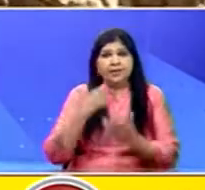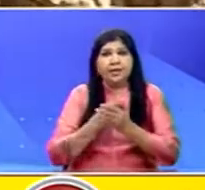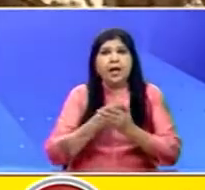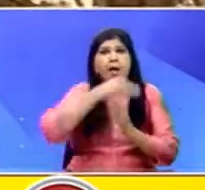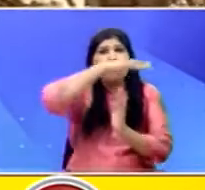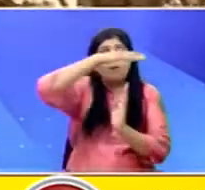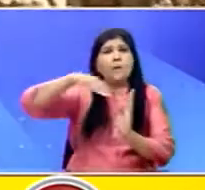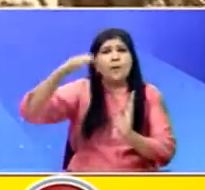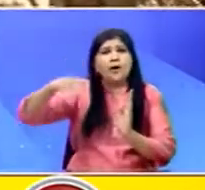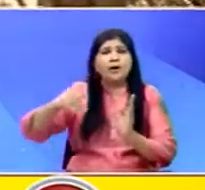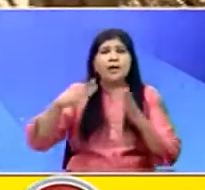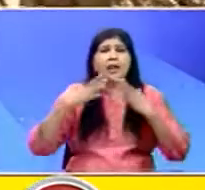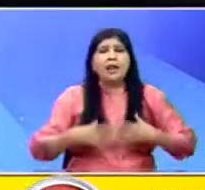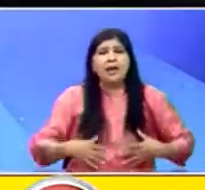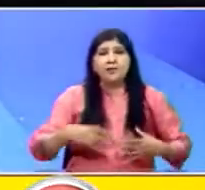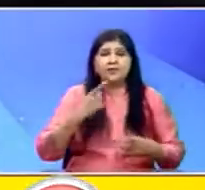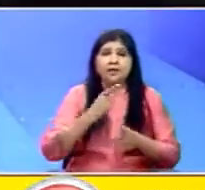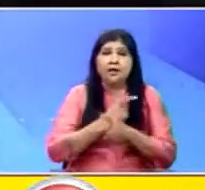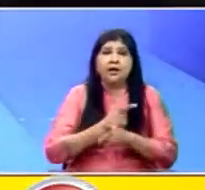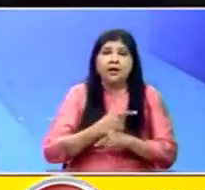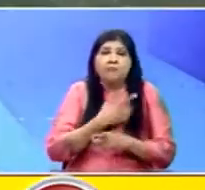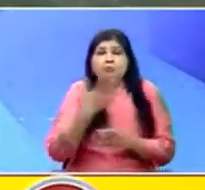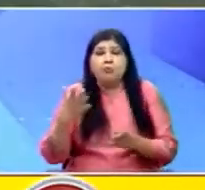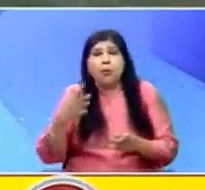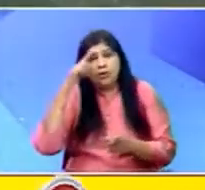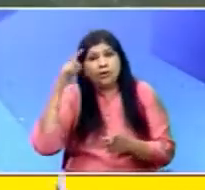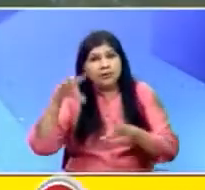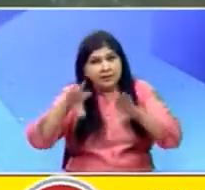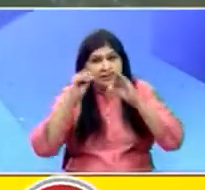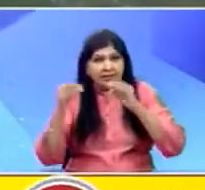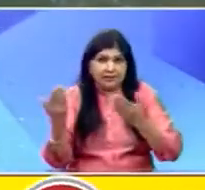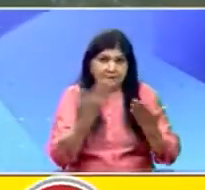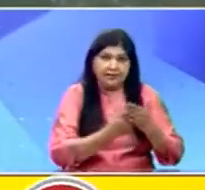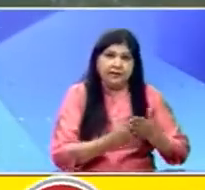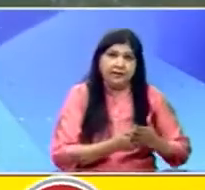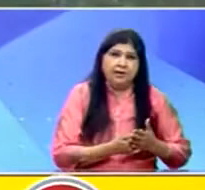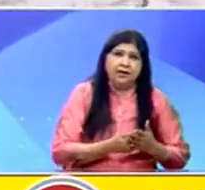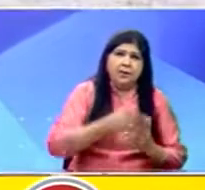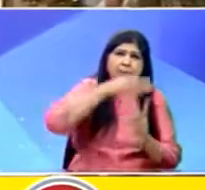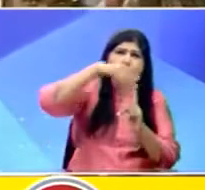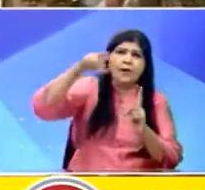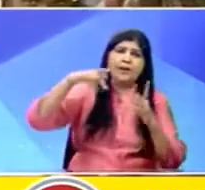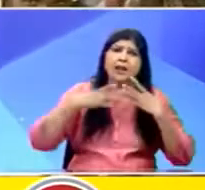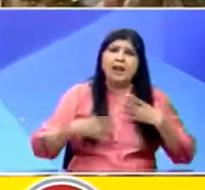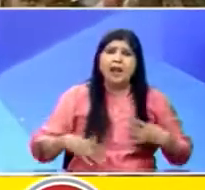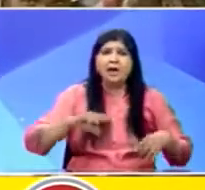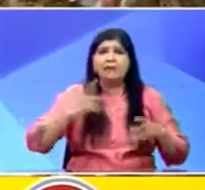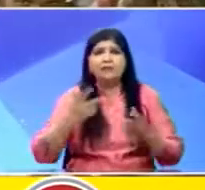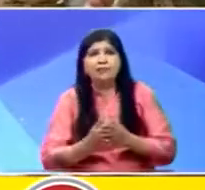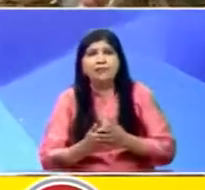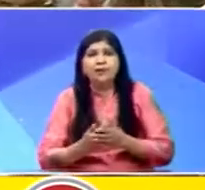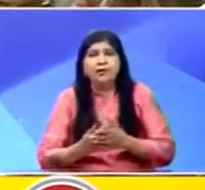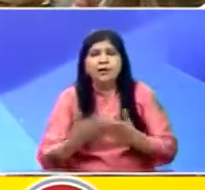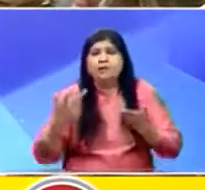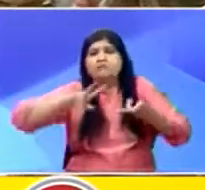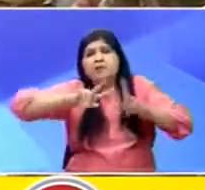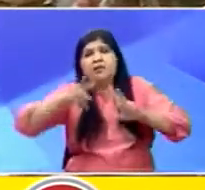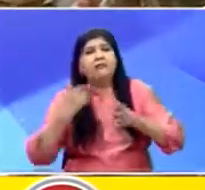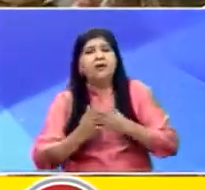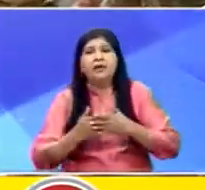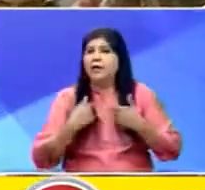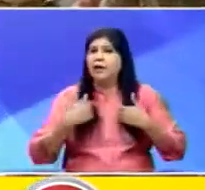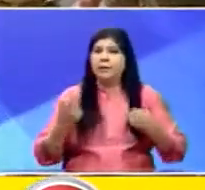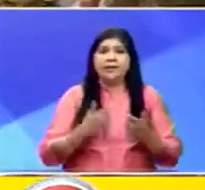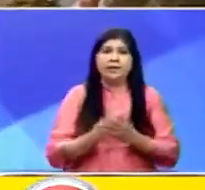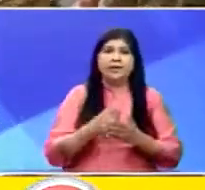वाले लोगों के जीवन से हम बहुत कुछ सीख सकते हैं। पहाड़ों की जीवन शैली और संस्कृति से हमें पहला